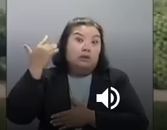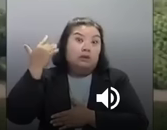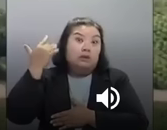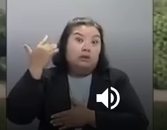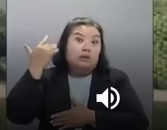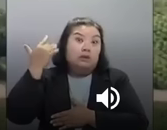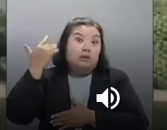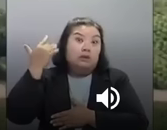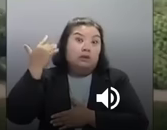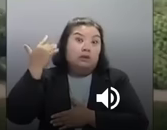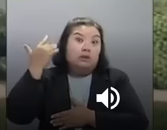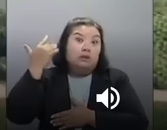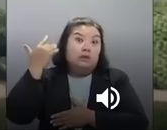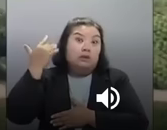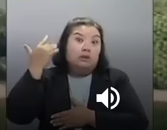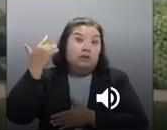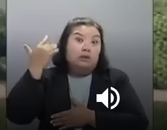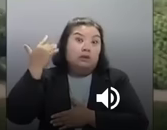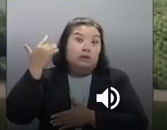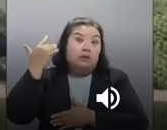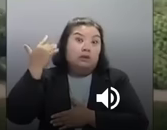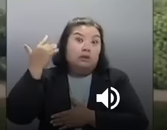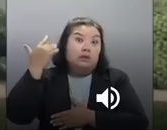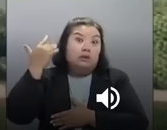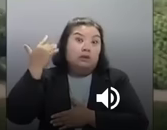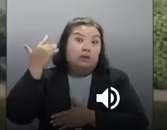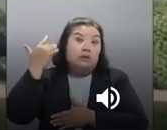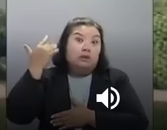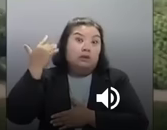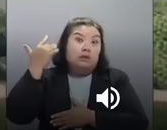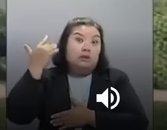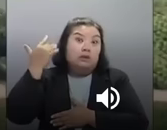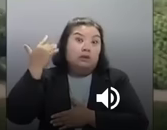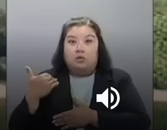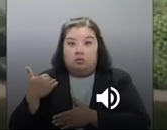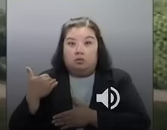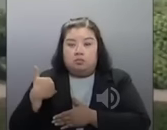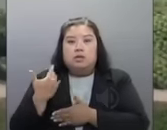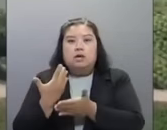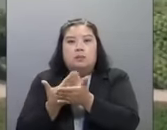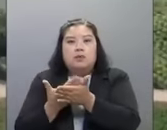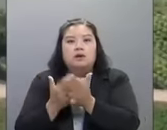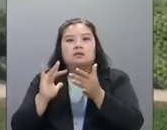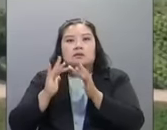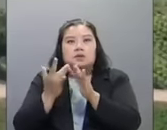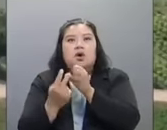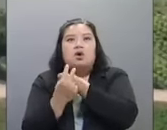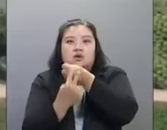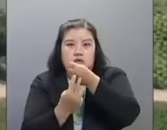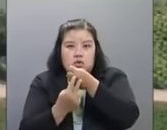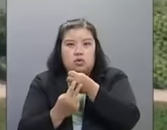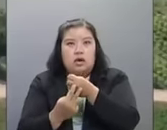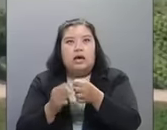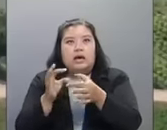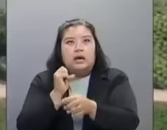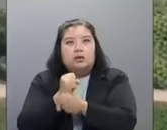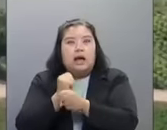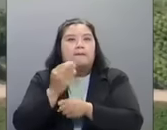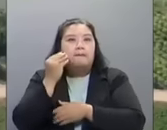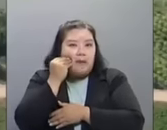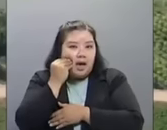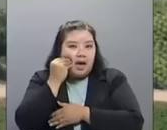าบิบูอาซาดอปกอจีอุดคาโกดาเลคริปโตเคอเรนซีเนาะ มากทำธุรกิจพัฒนาอสังหา